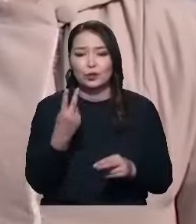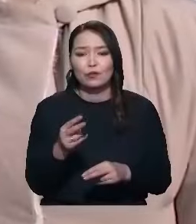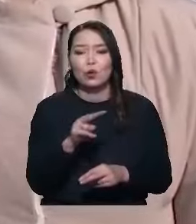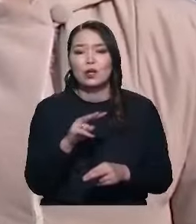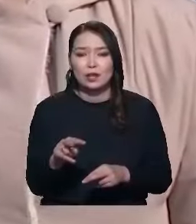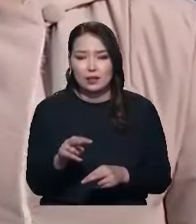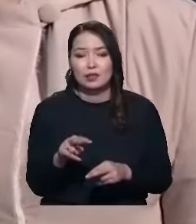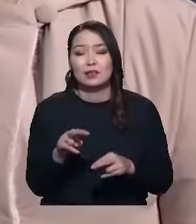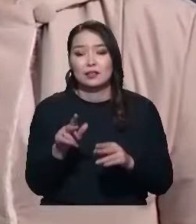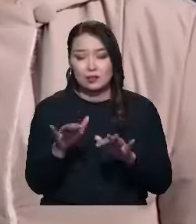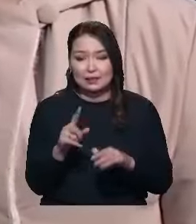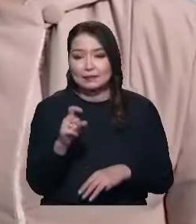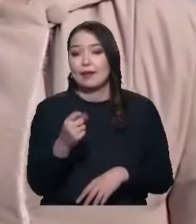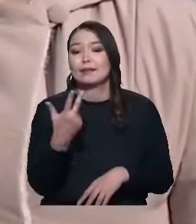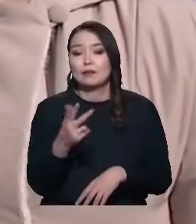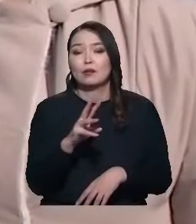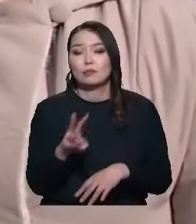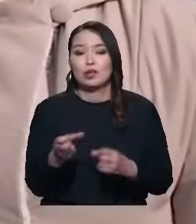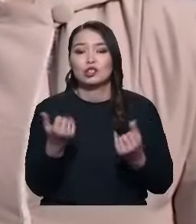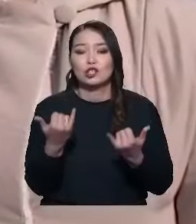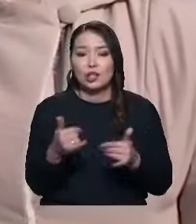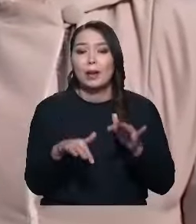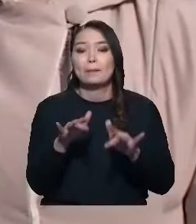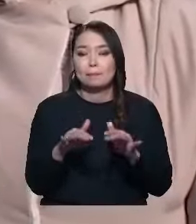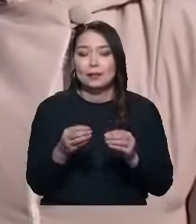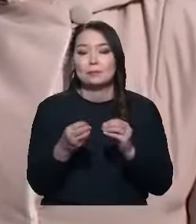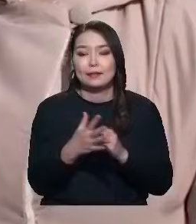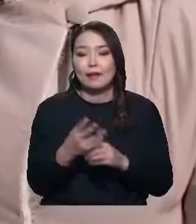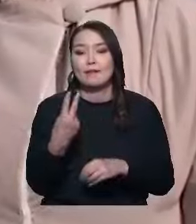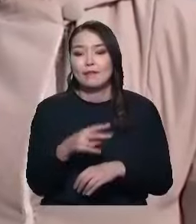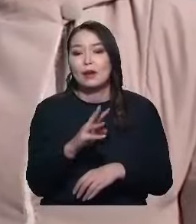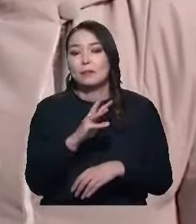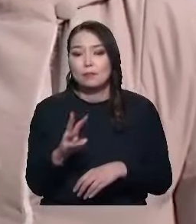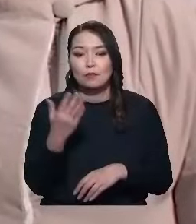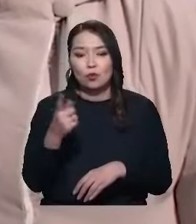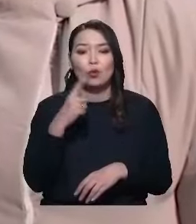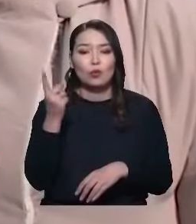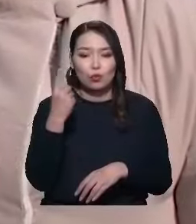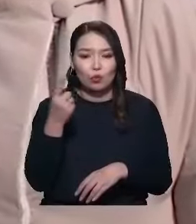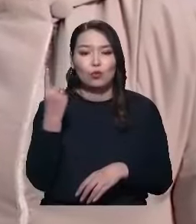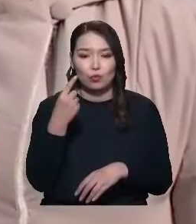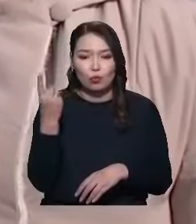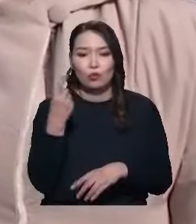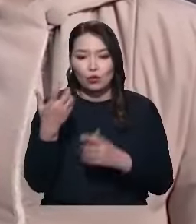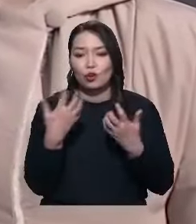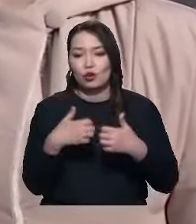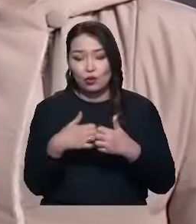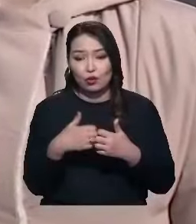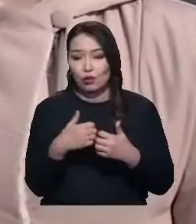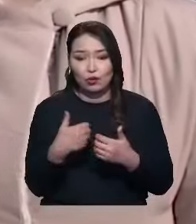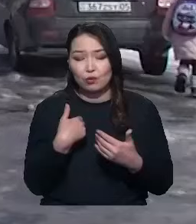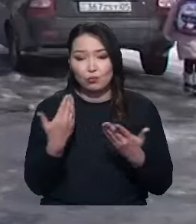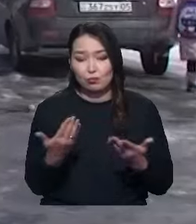двухлитровый закипал за 3 минуты. Сейчас он закипает 15-20 минут. Соответственно, это же мой счетчик мотает же. Мы же не фантики